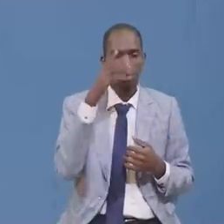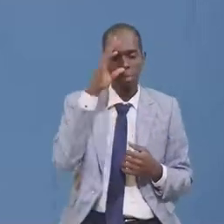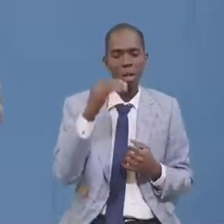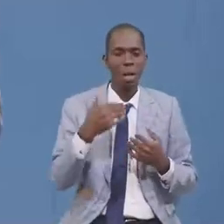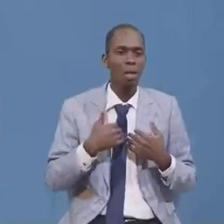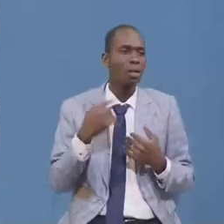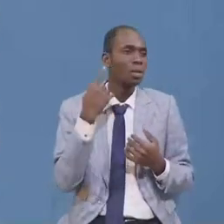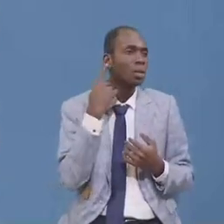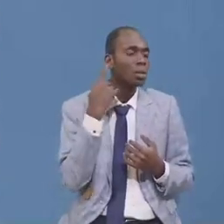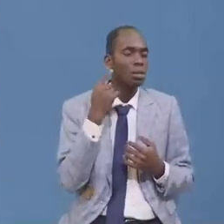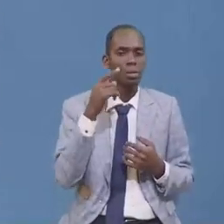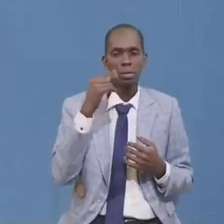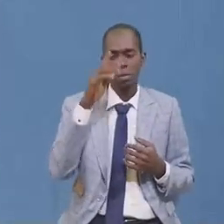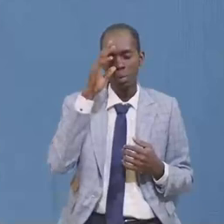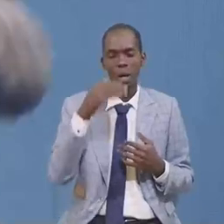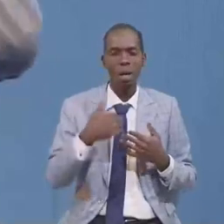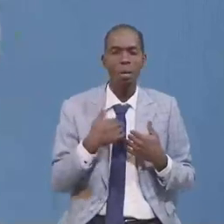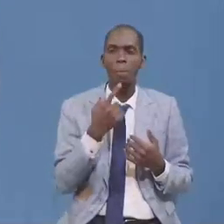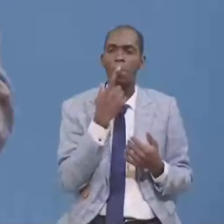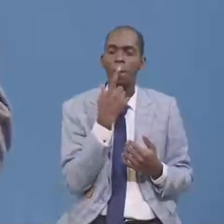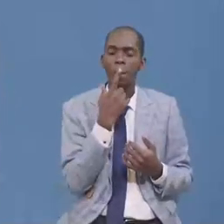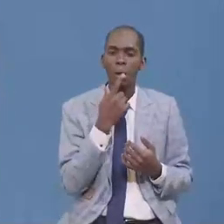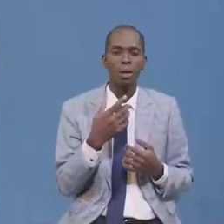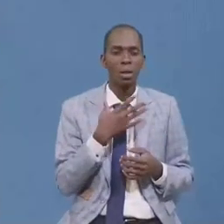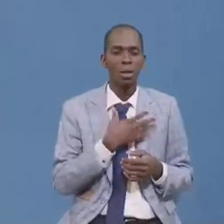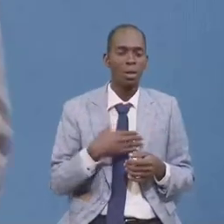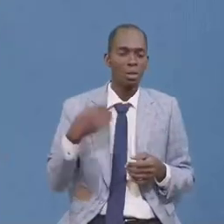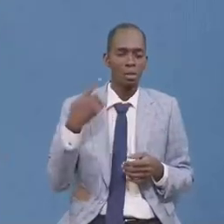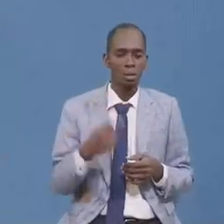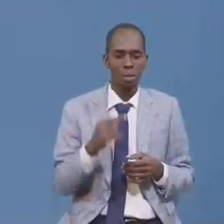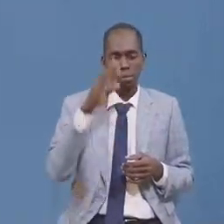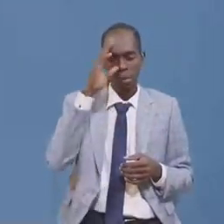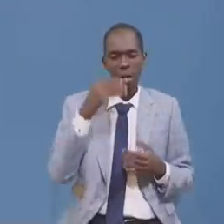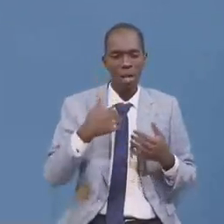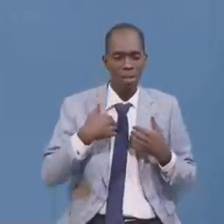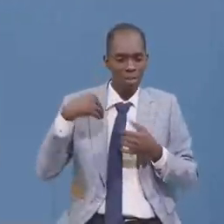nous avons la bouche, et nous avons les organes intérieurs.